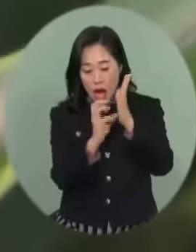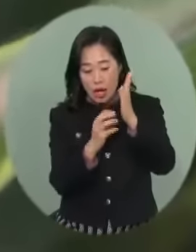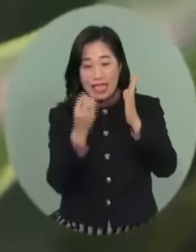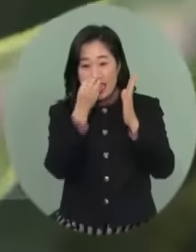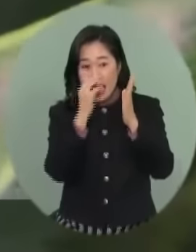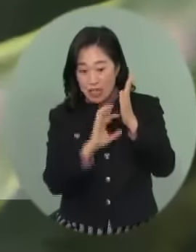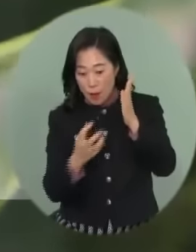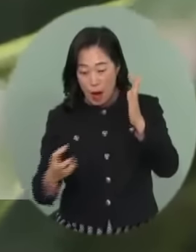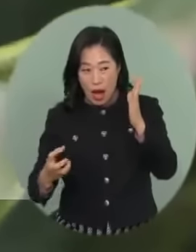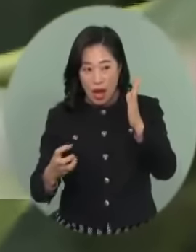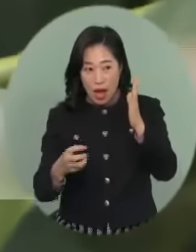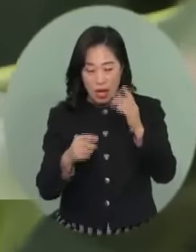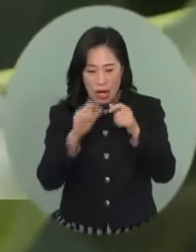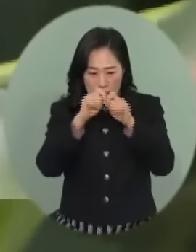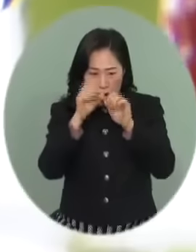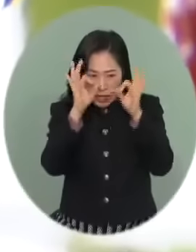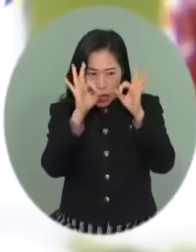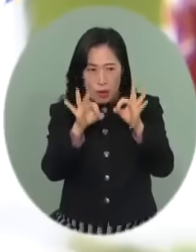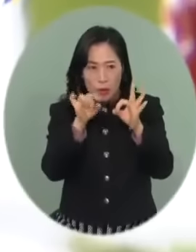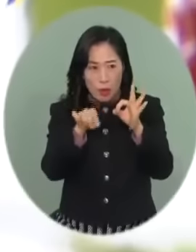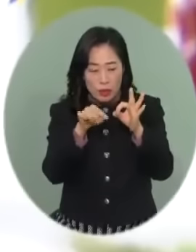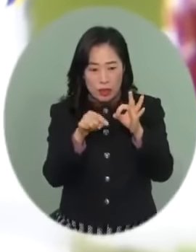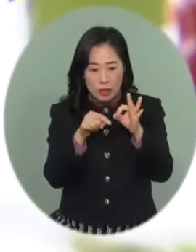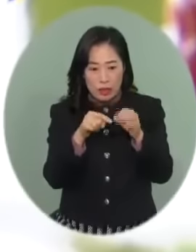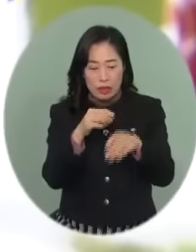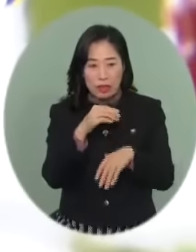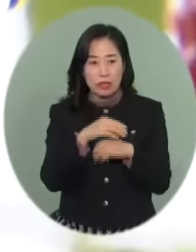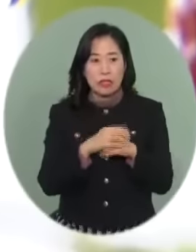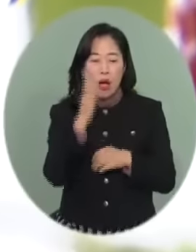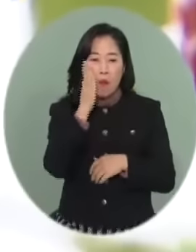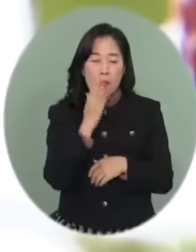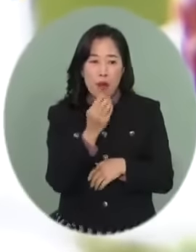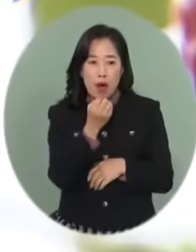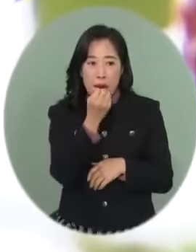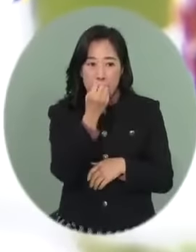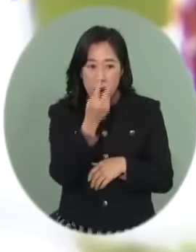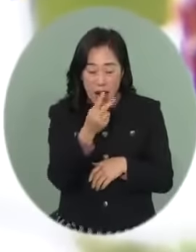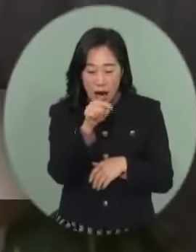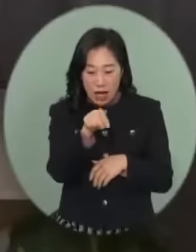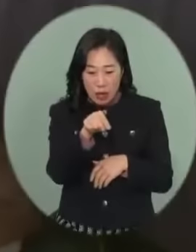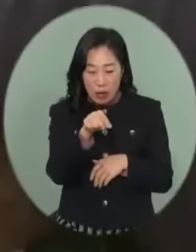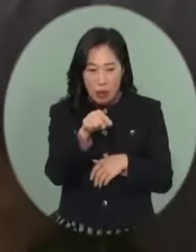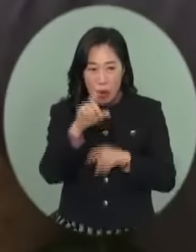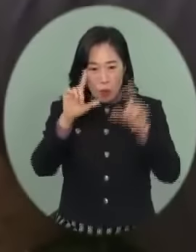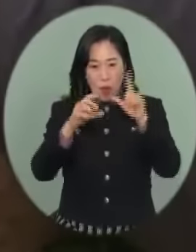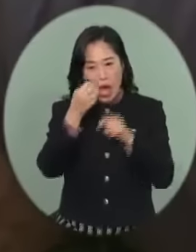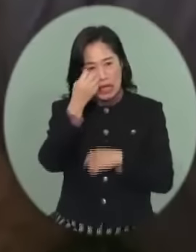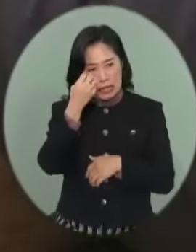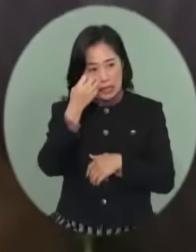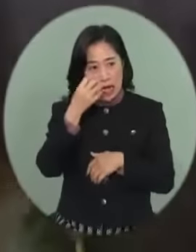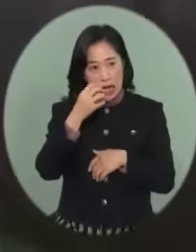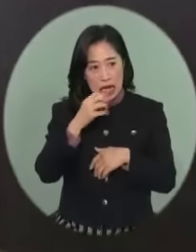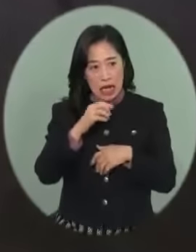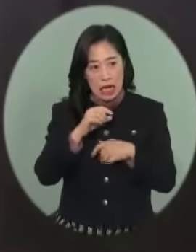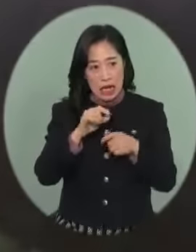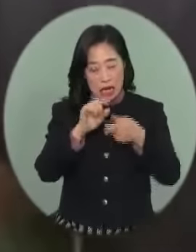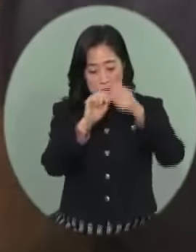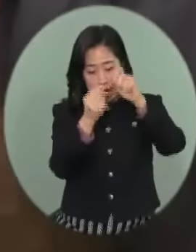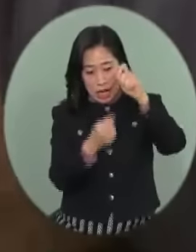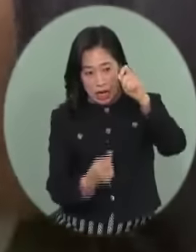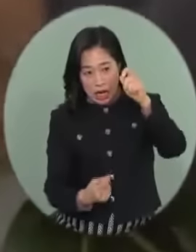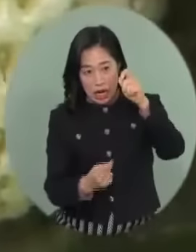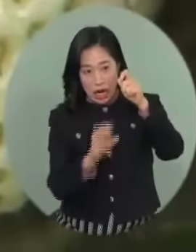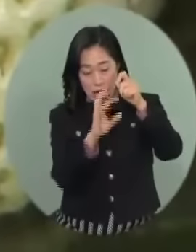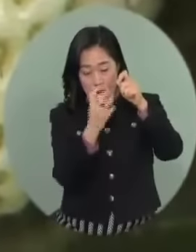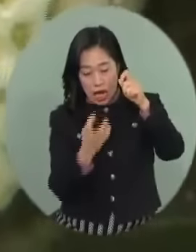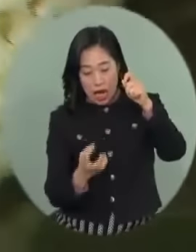보니 곰팡이가 슬어 과실이 물렀거나 과형이 울퉁불퉁합니다. 큰 줄기마다 딸기가